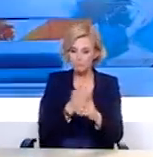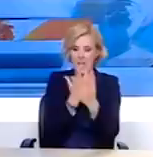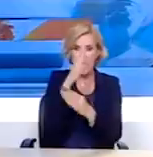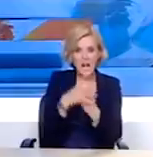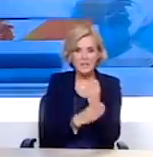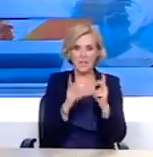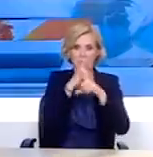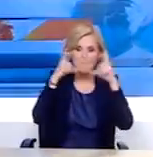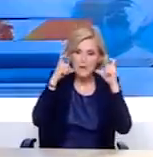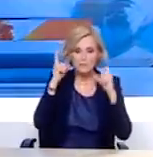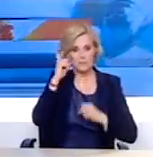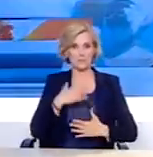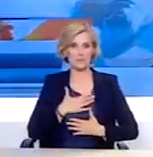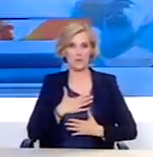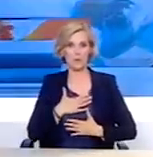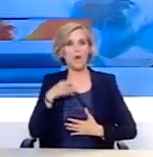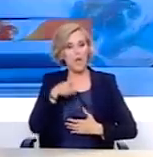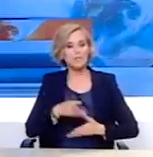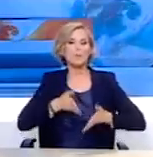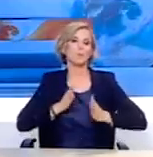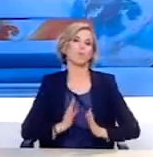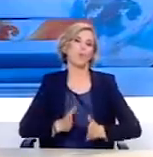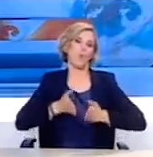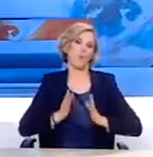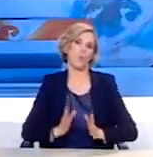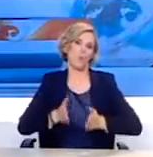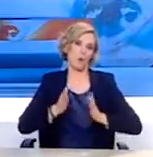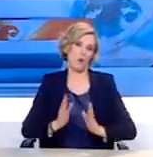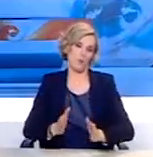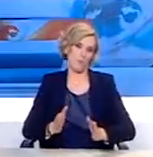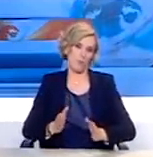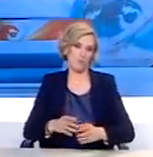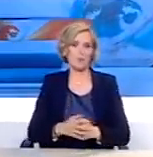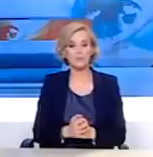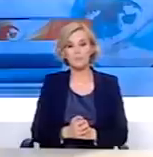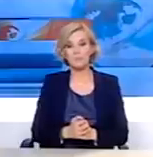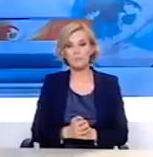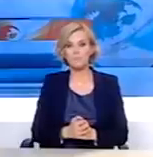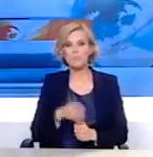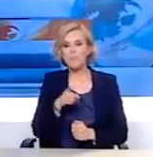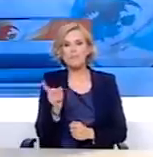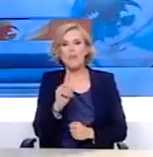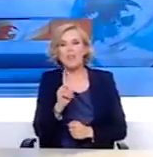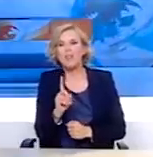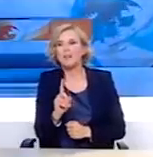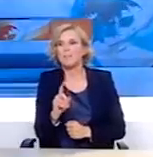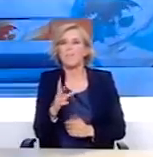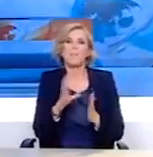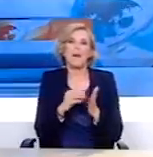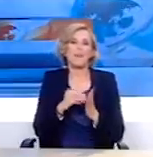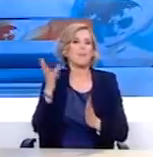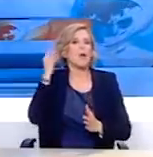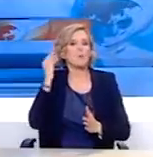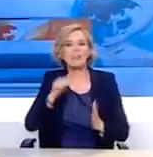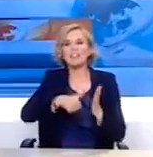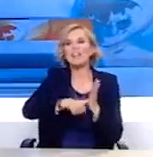υγείας. Έτσι νομίζω θα πορευθούμε στο επόμενο χρονικό διάστημα. Δεν θα είναι νομίζω κάποια ταυτότητα ή διαβατήριο όπως ακούγεται όλο και